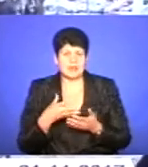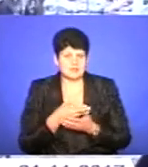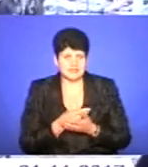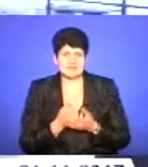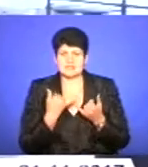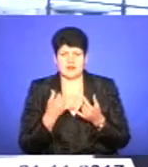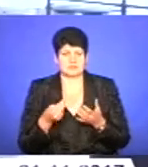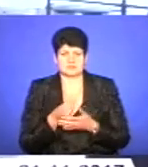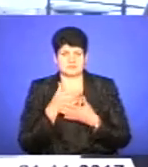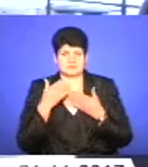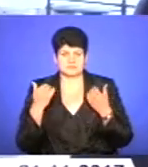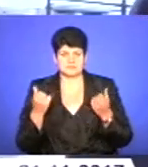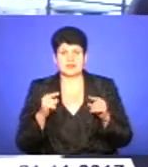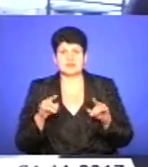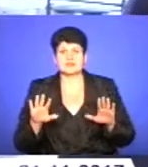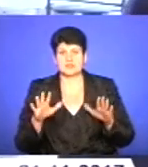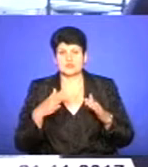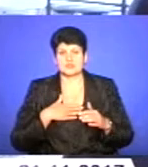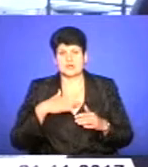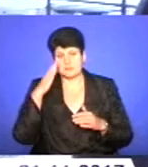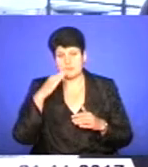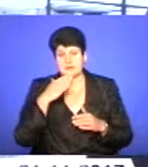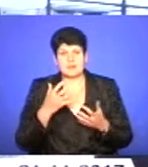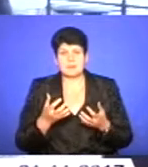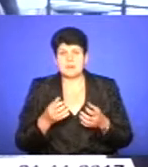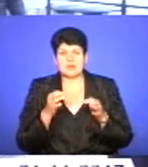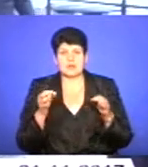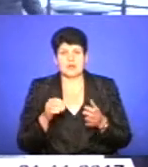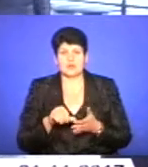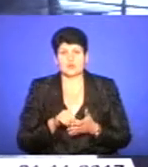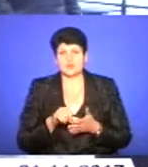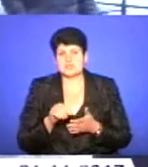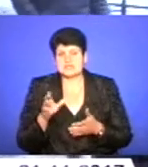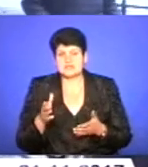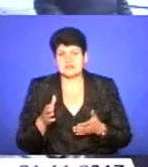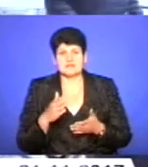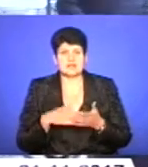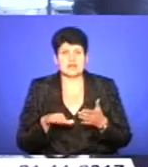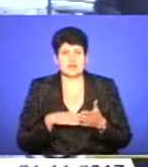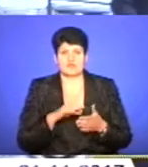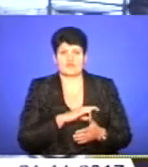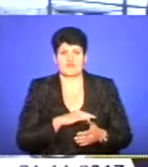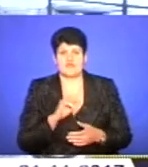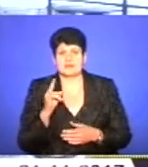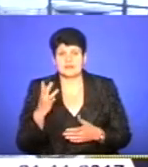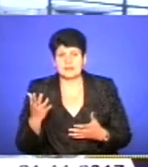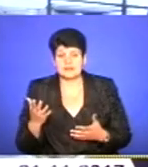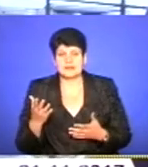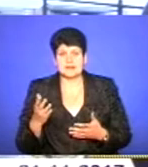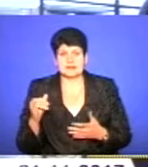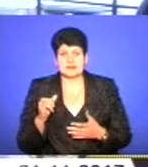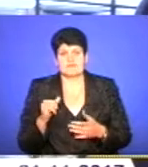копійки. Так склалося, що наш батько не приймає абсолютно ніякої участі взагалі в вихованні дитини і, зокрема,